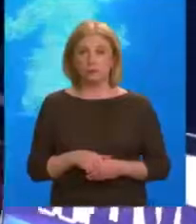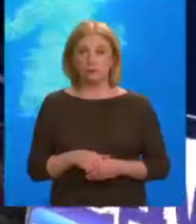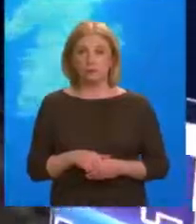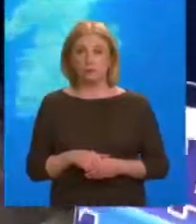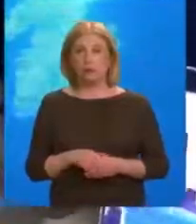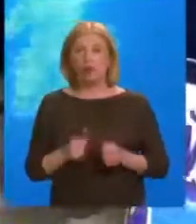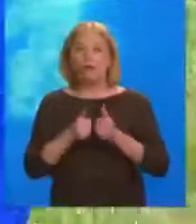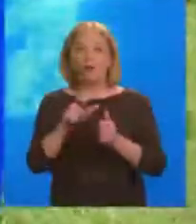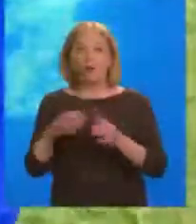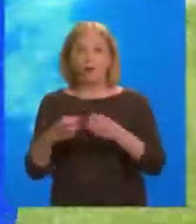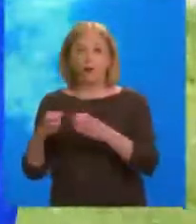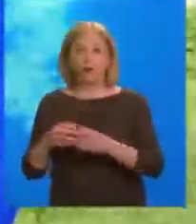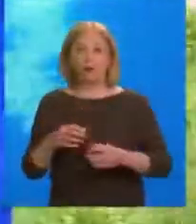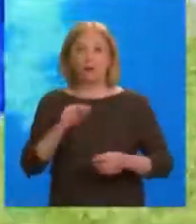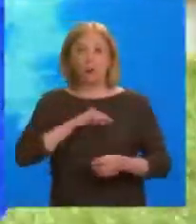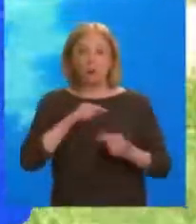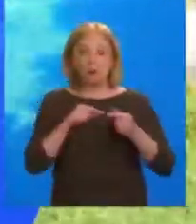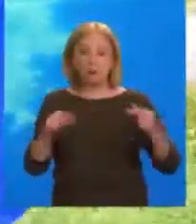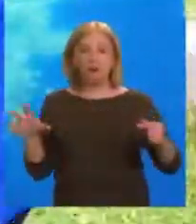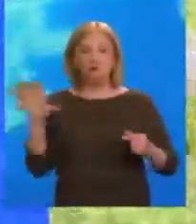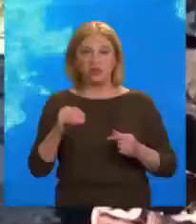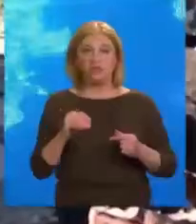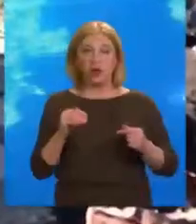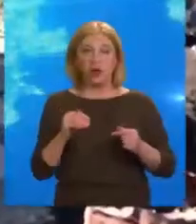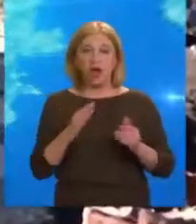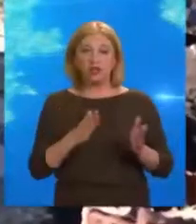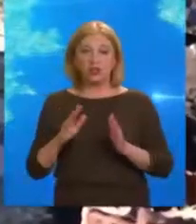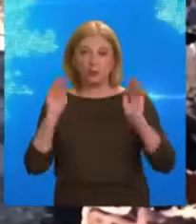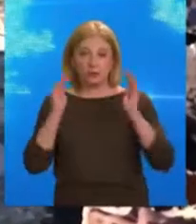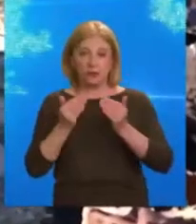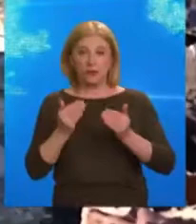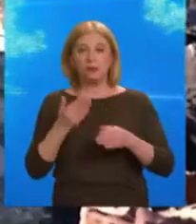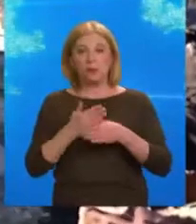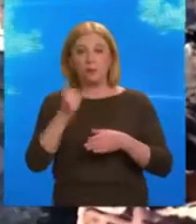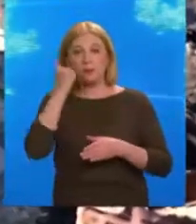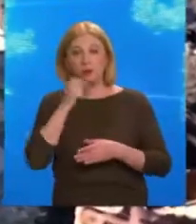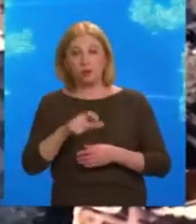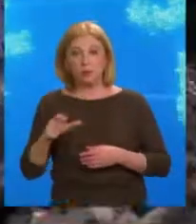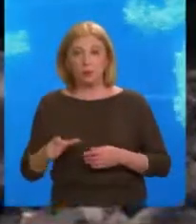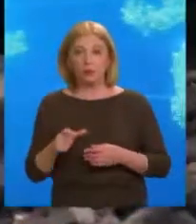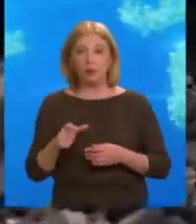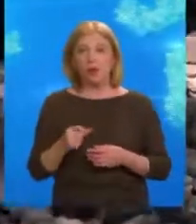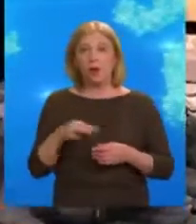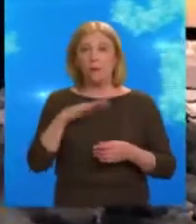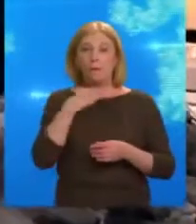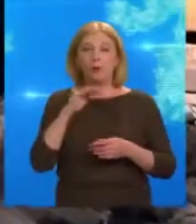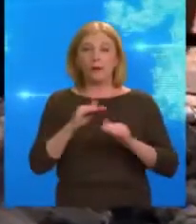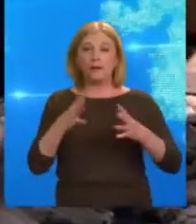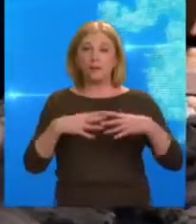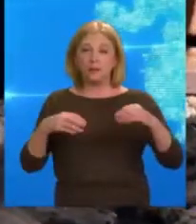Волонтерские отряды парламентария работают на протяжении всего режима самоизоляции. Они помогают пожилым и одиноким людям, многодетным семьям.